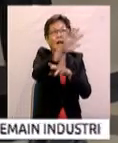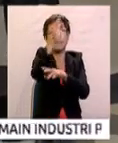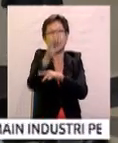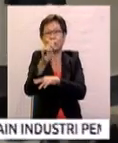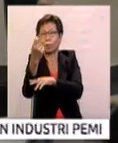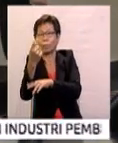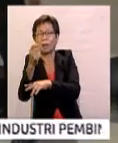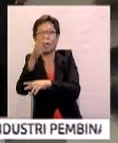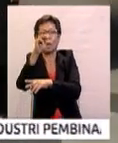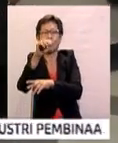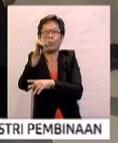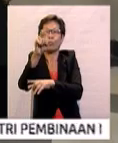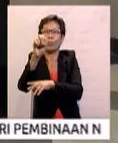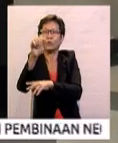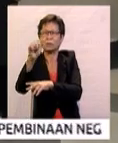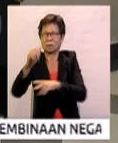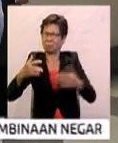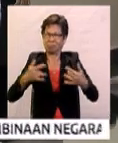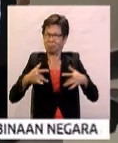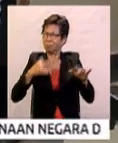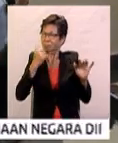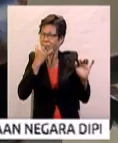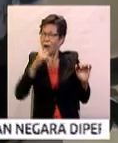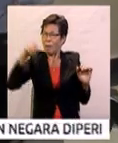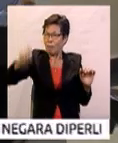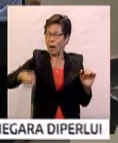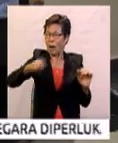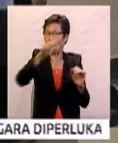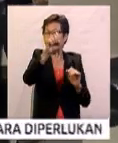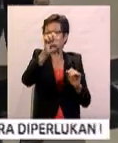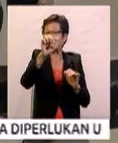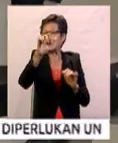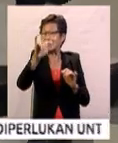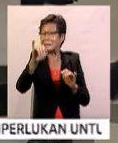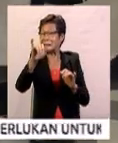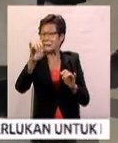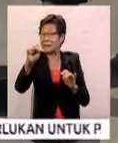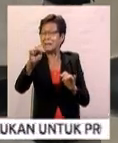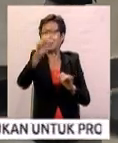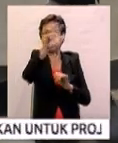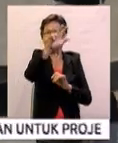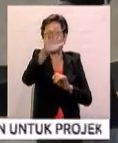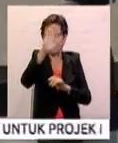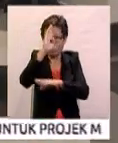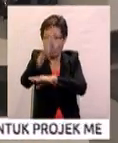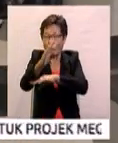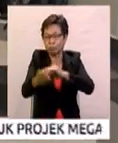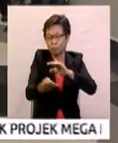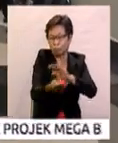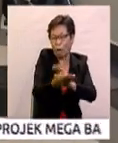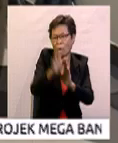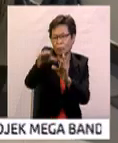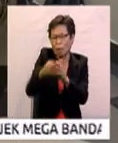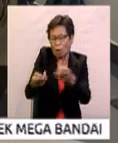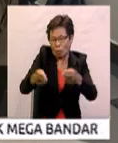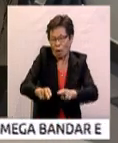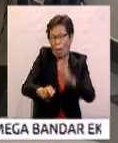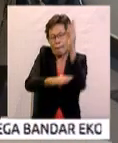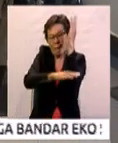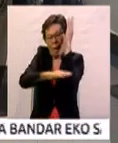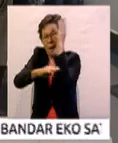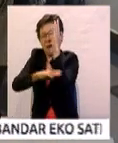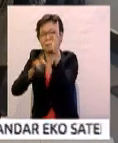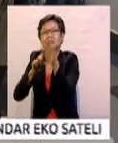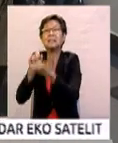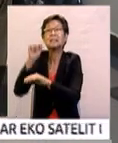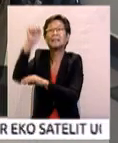November lalu, Tan Sri Musa mengaku tidak bersalah di Mahkamah Session atas 35 pertuduhan rasuah berhubung kontrak konsesi balak di